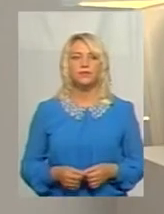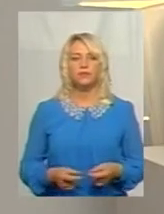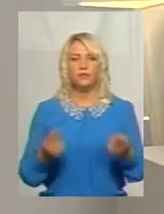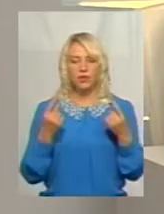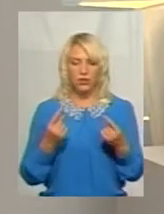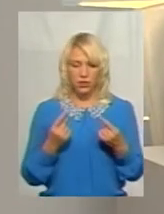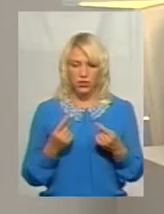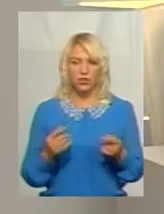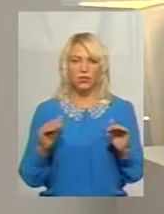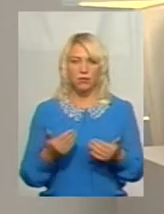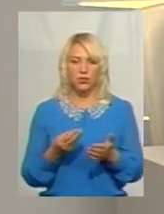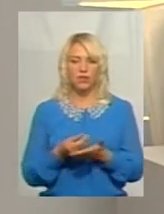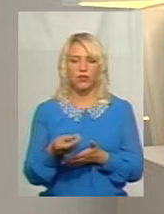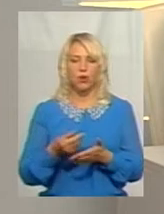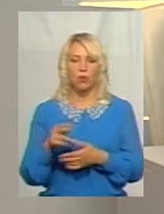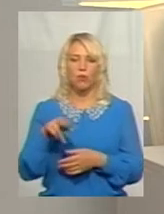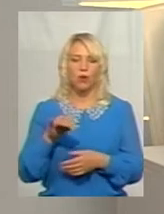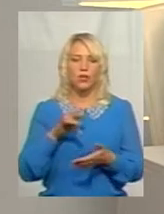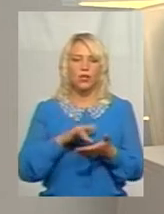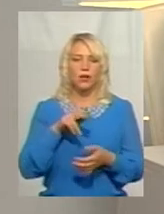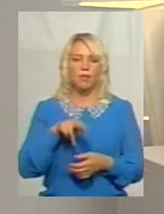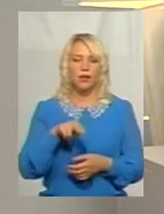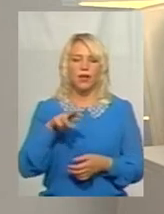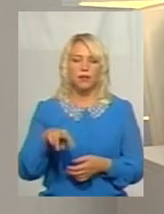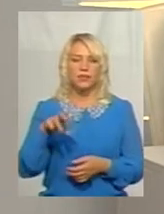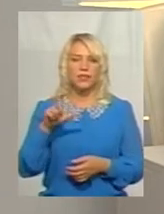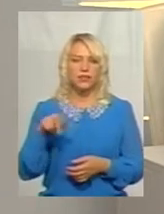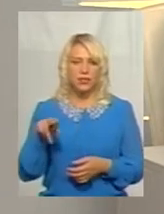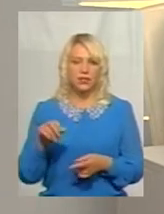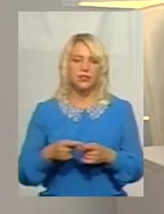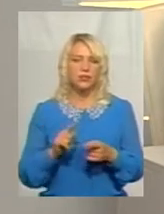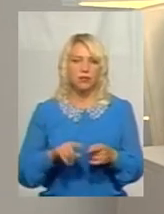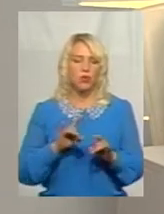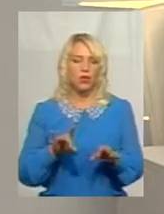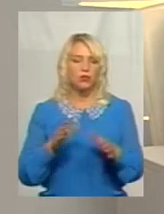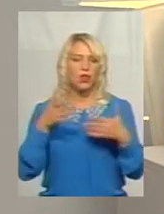зменшення фінансування по центрах ПМСД, це дуже пояснюється легко, тому що